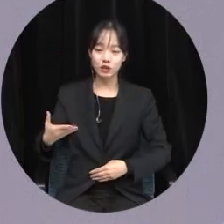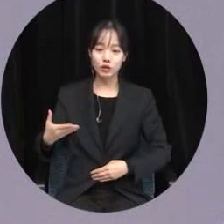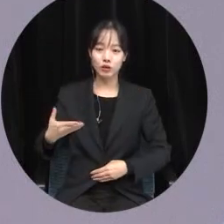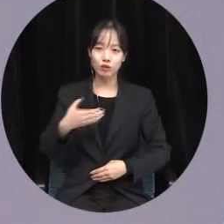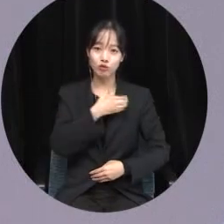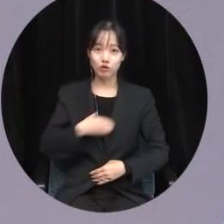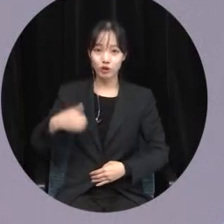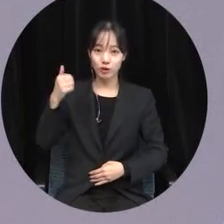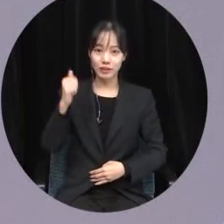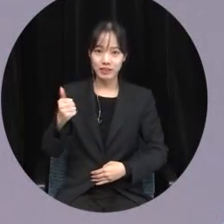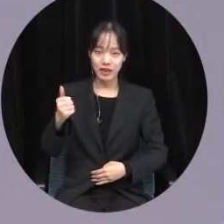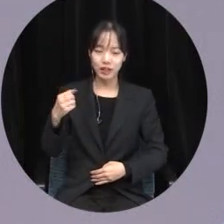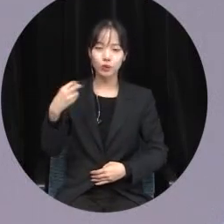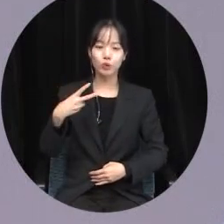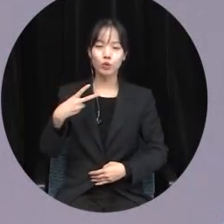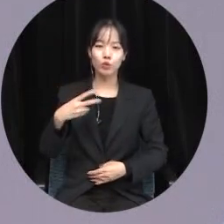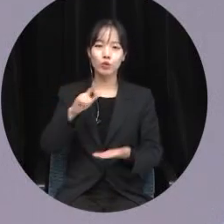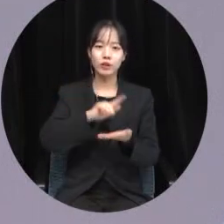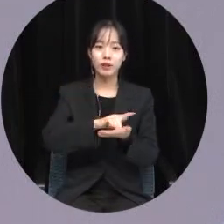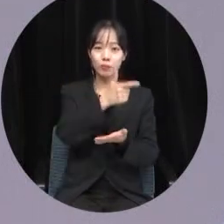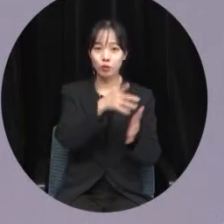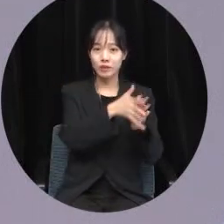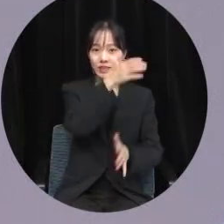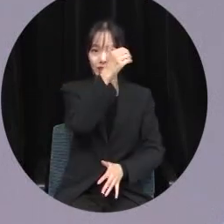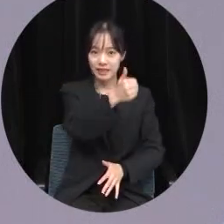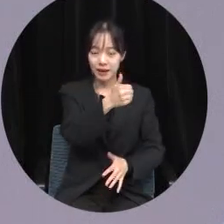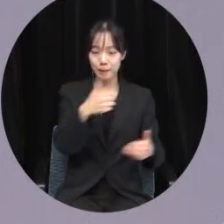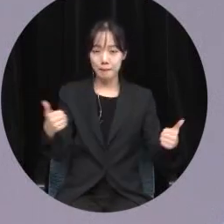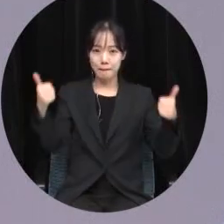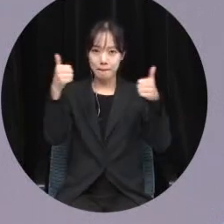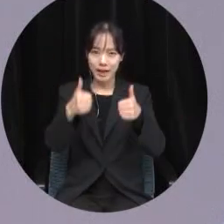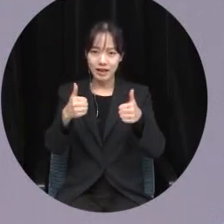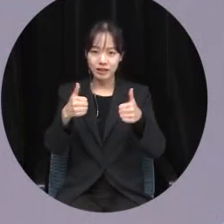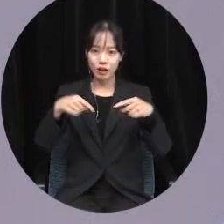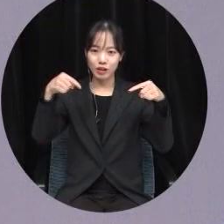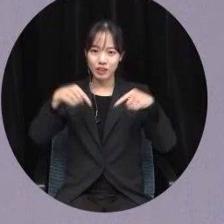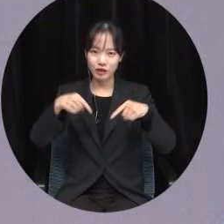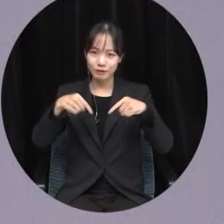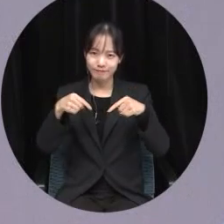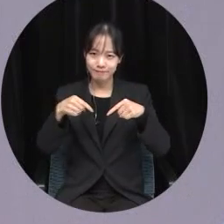양천구청장과 김포시장이 정책 협약을 맺어서